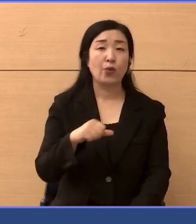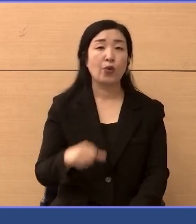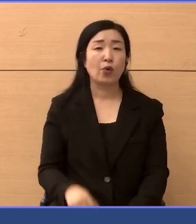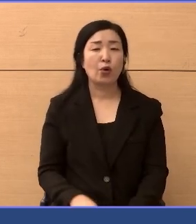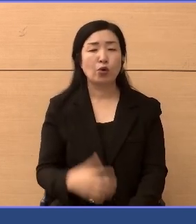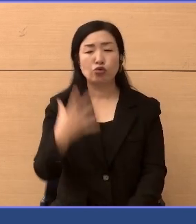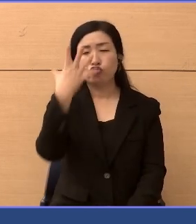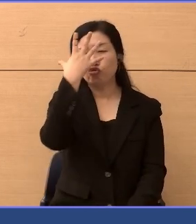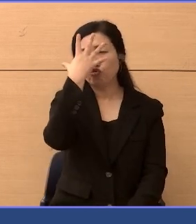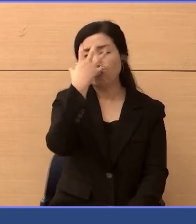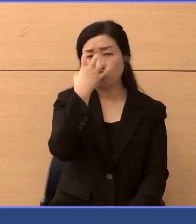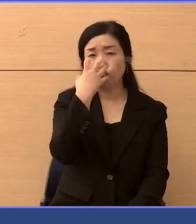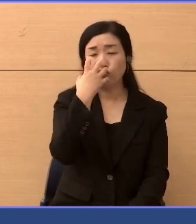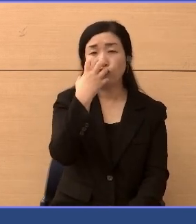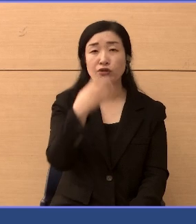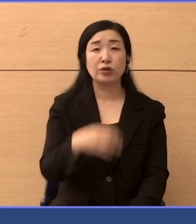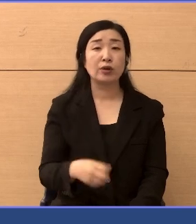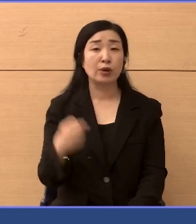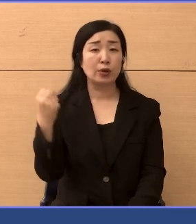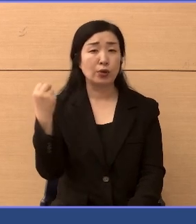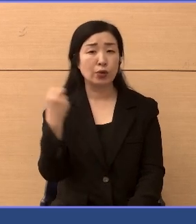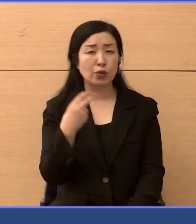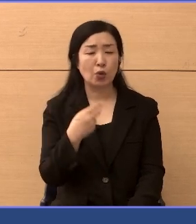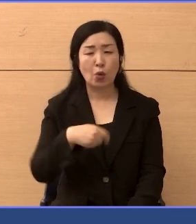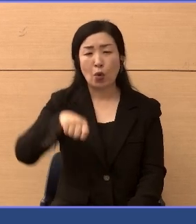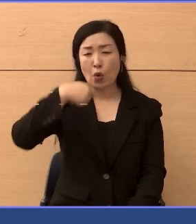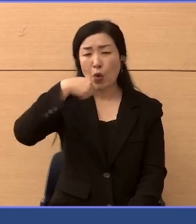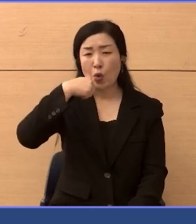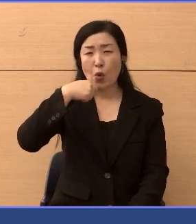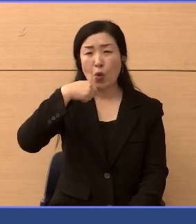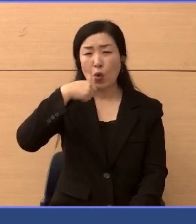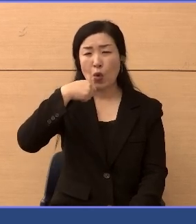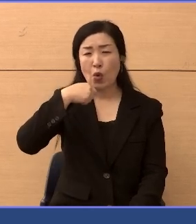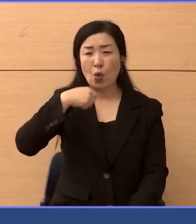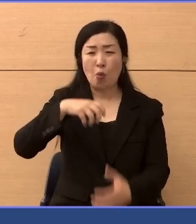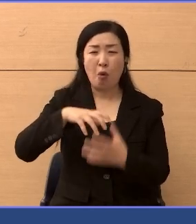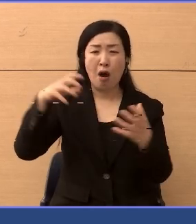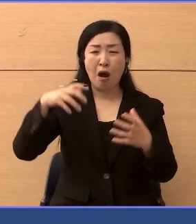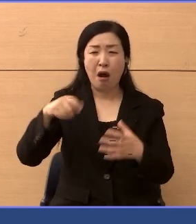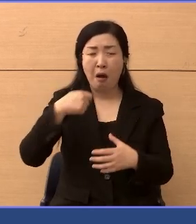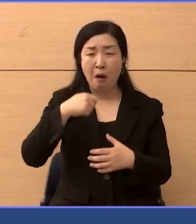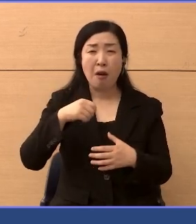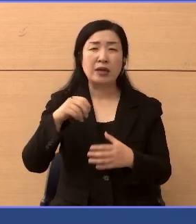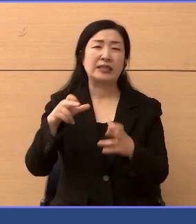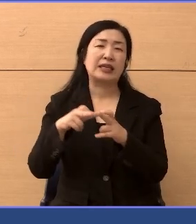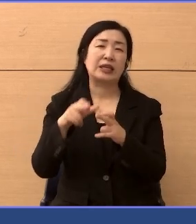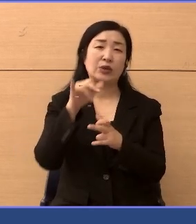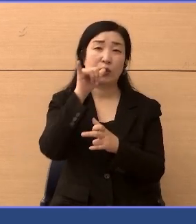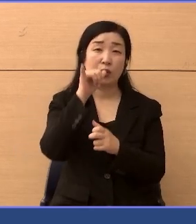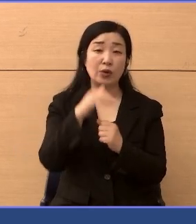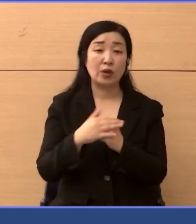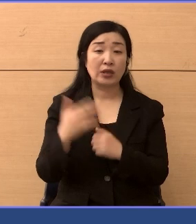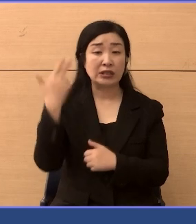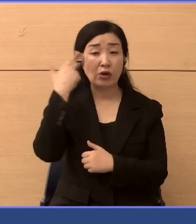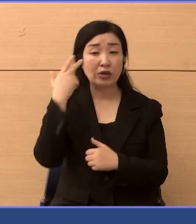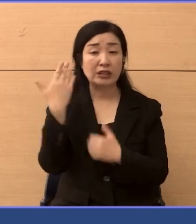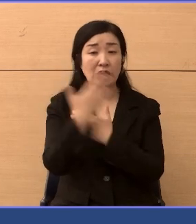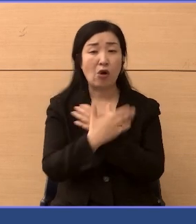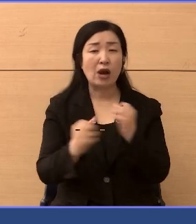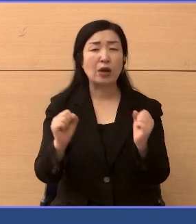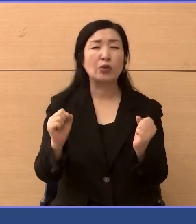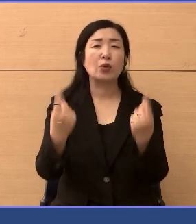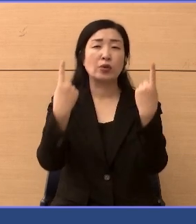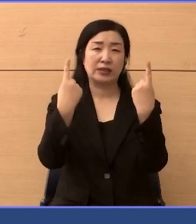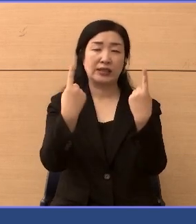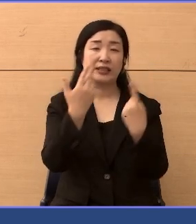ADHD, sometimes 우울증, eating 혹은 섭식장애 disorders. 또 And 마찬가지입니다. these 이런 conditions 정신 need to 건강 be 이슈와 recognized